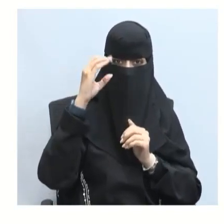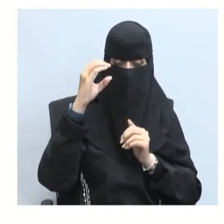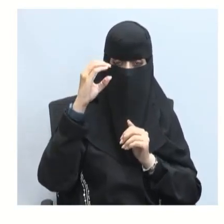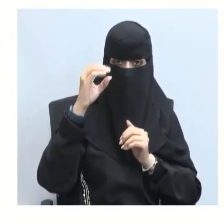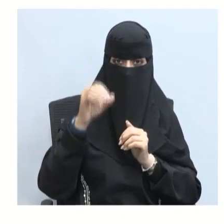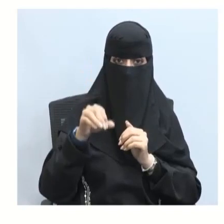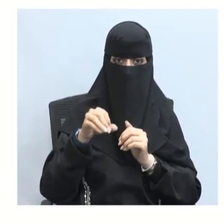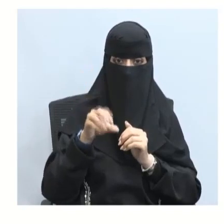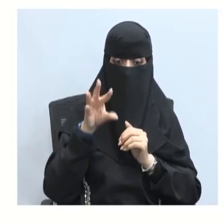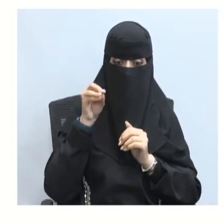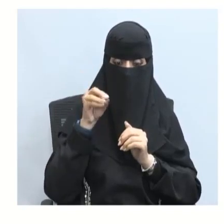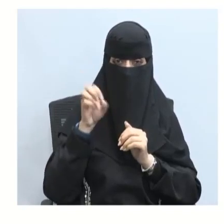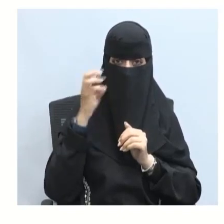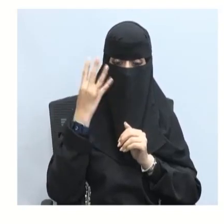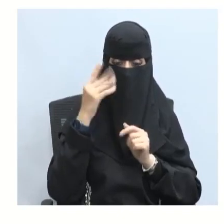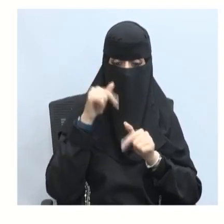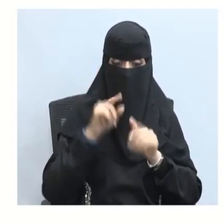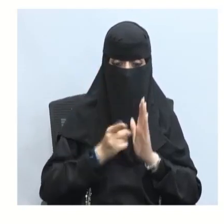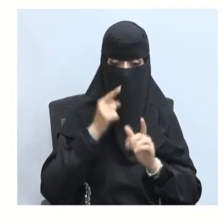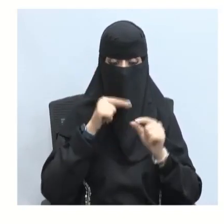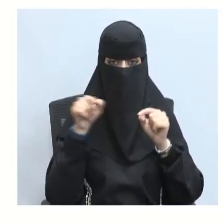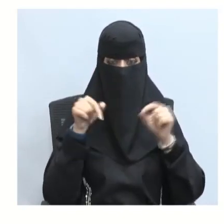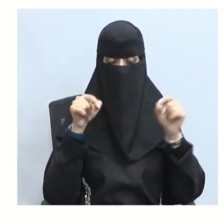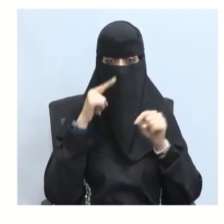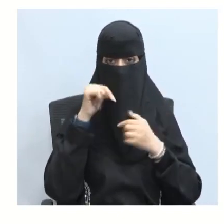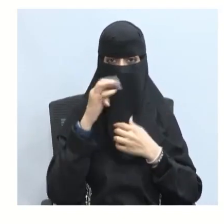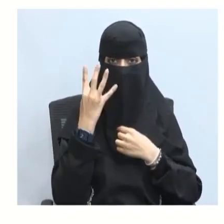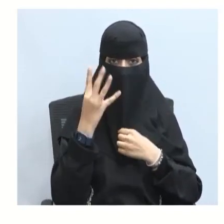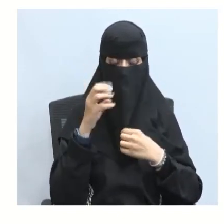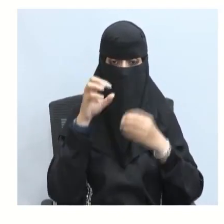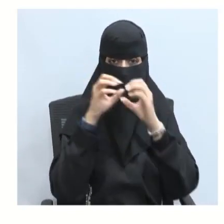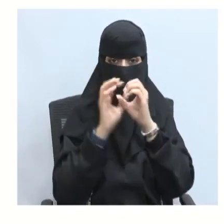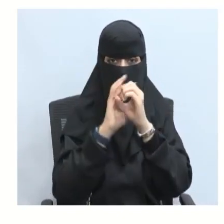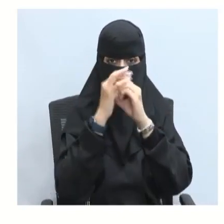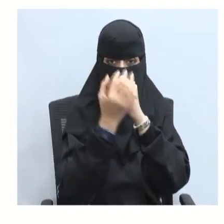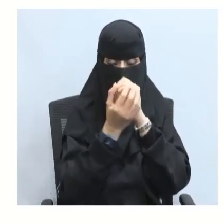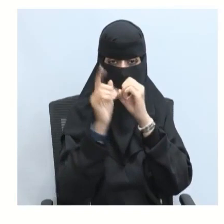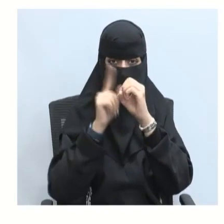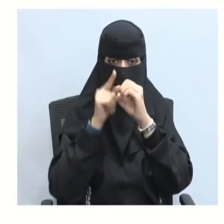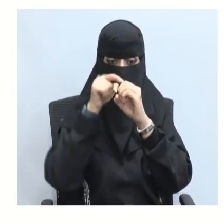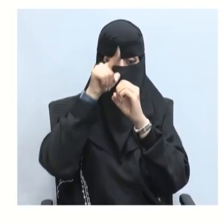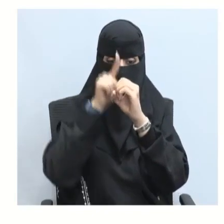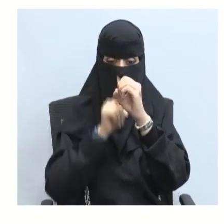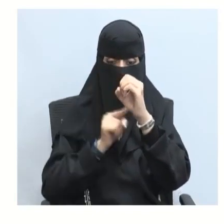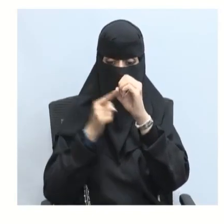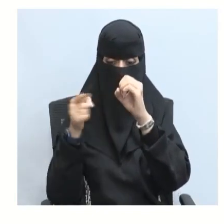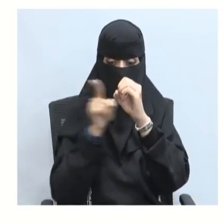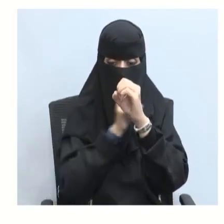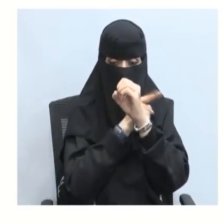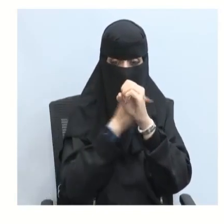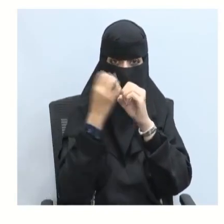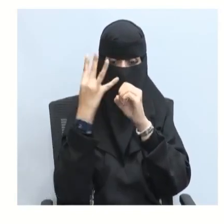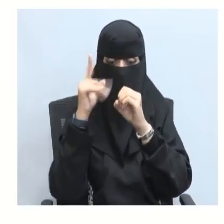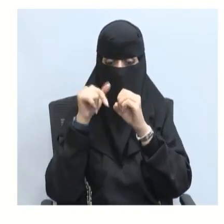معي الكربون في الوسط والاربعه روابط هيدروجين في الاتجاهات الاربعه طبعا في الصيغه الجزيئيه لا يبين مكان